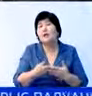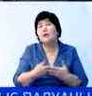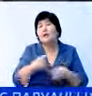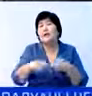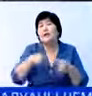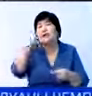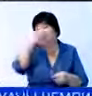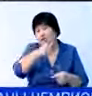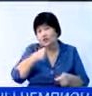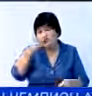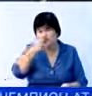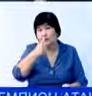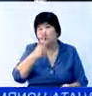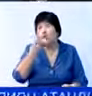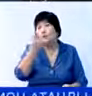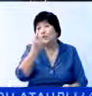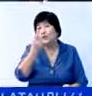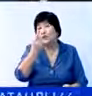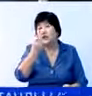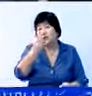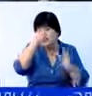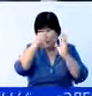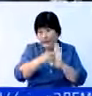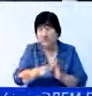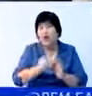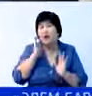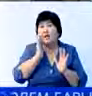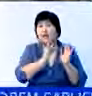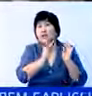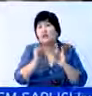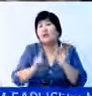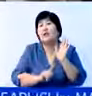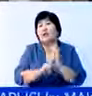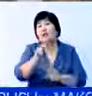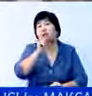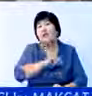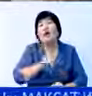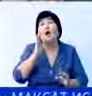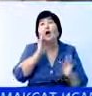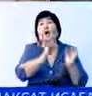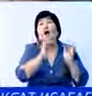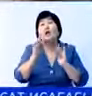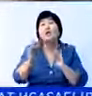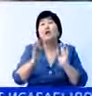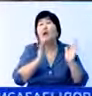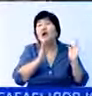келесі жылдың бірінші жартыжылдығында жатақхана іске қосылады. Жатақханада бастап кезде